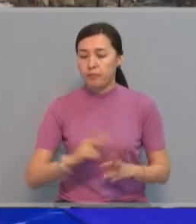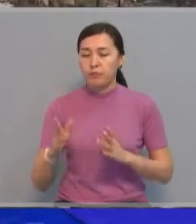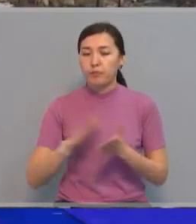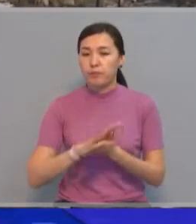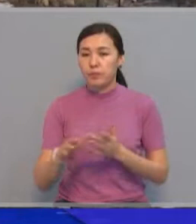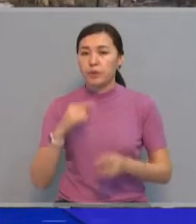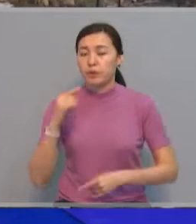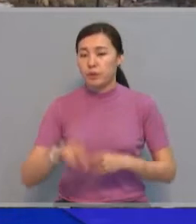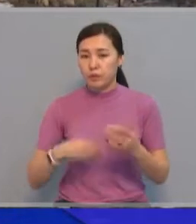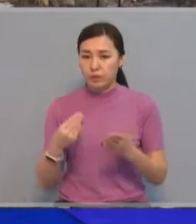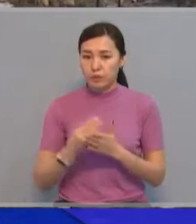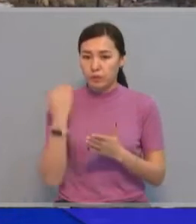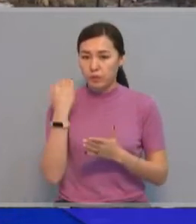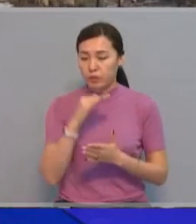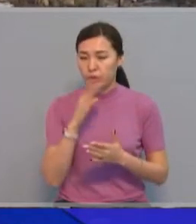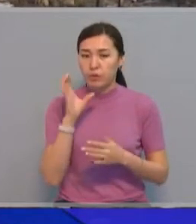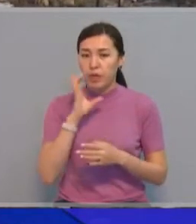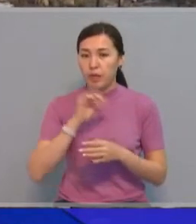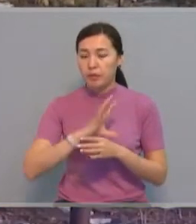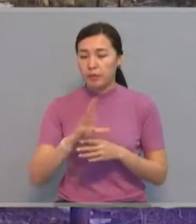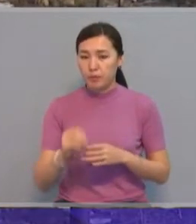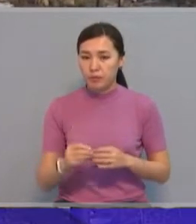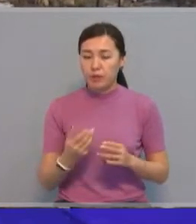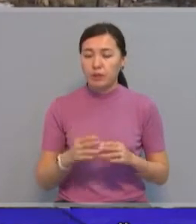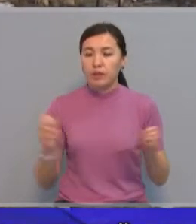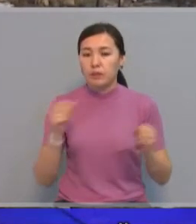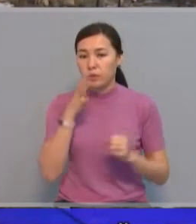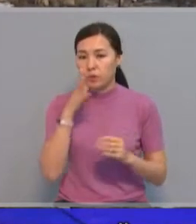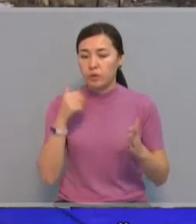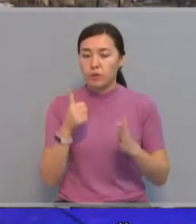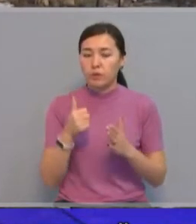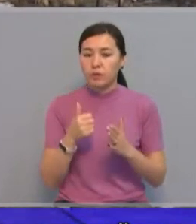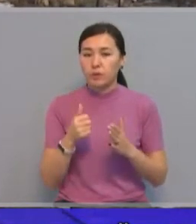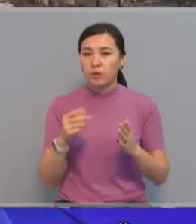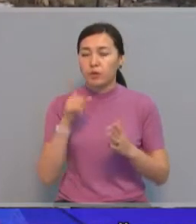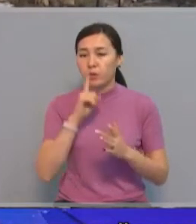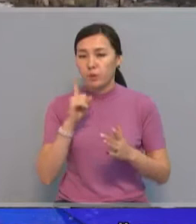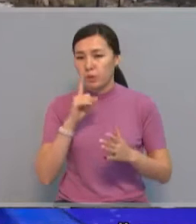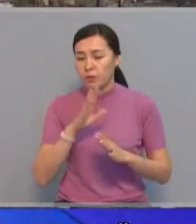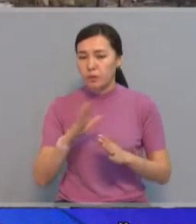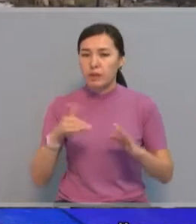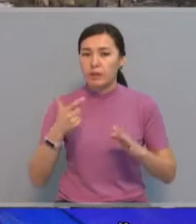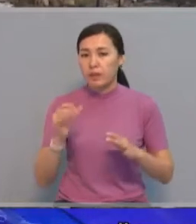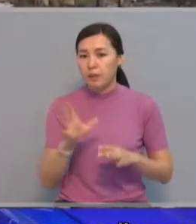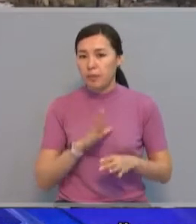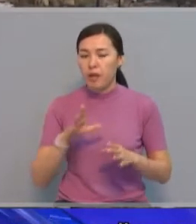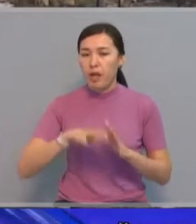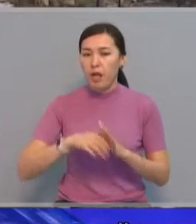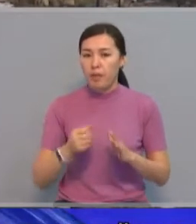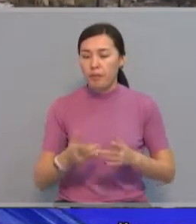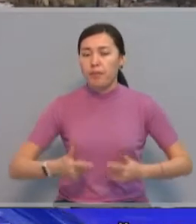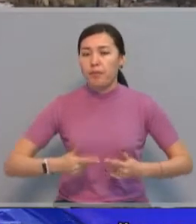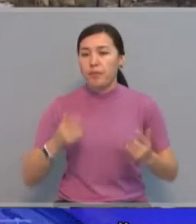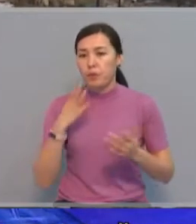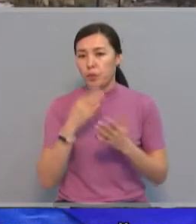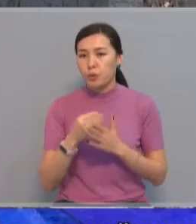промывке, затем предоставляется качественная полноценная питьевая вода. В зимние месяцы жители испытывают дискомфорт. Места, где было болото, подрядчик